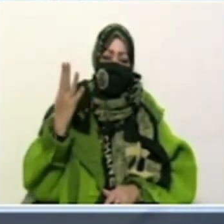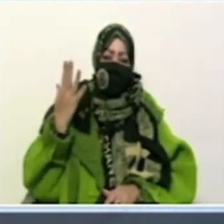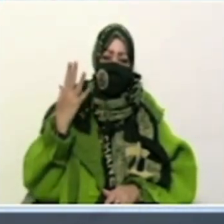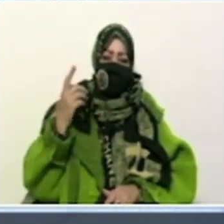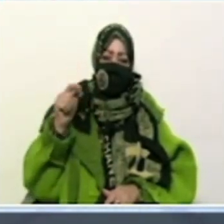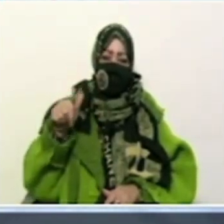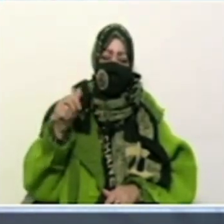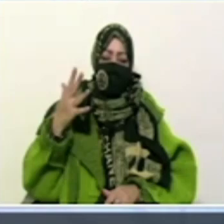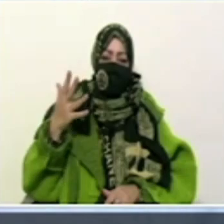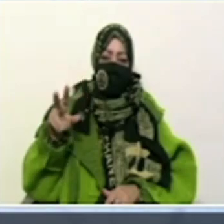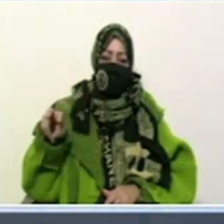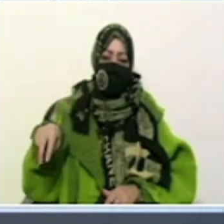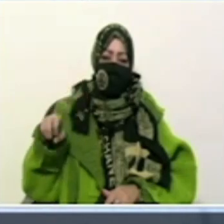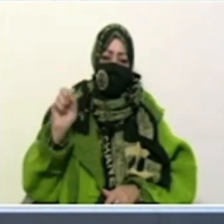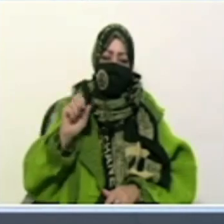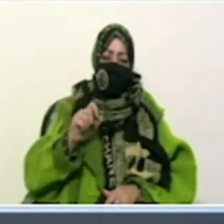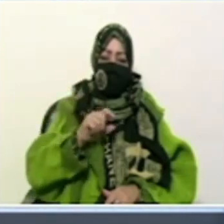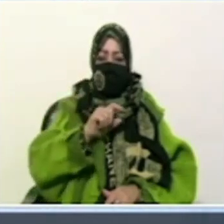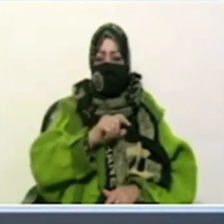و0218-94-466-56-81.